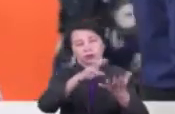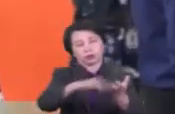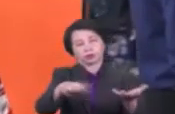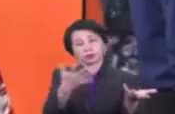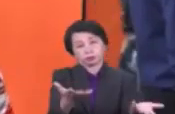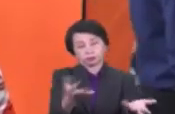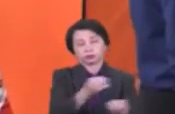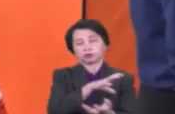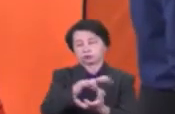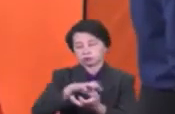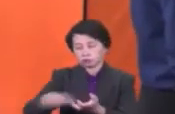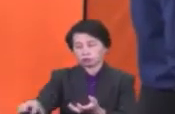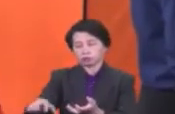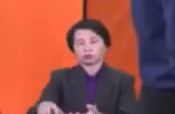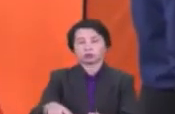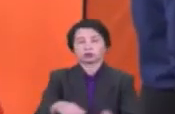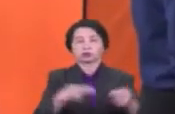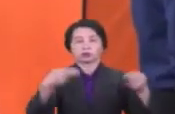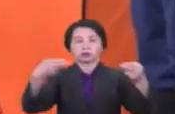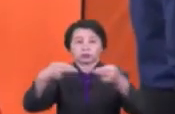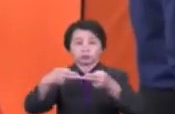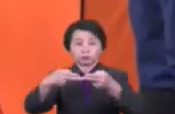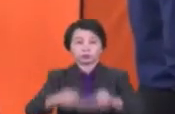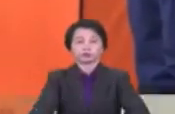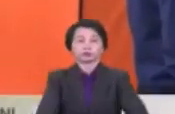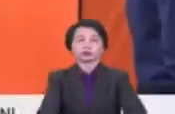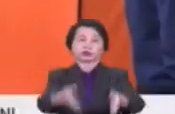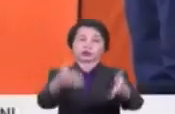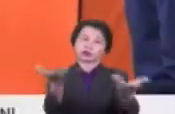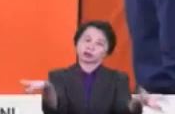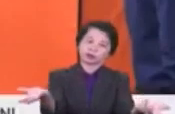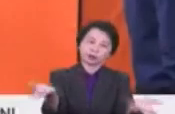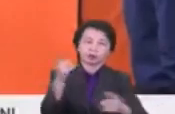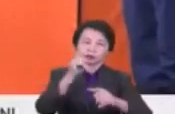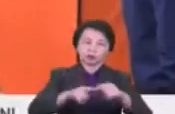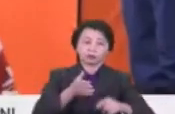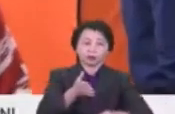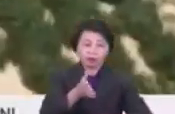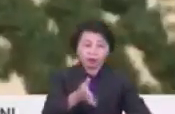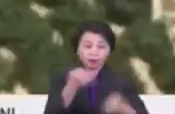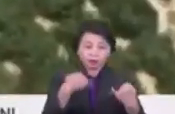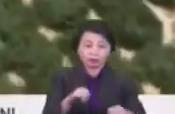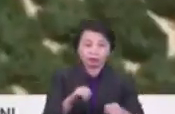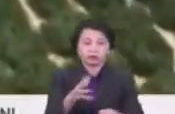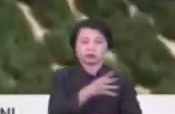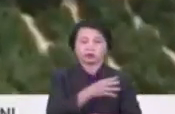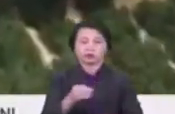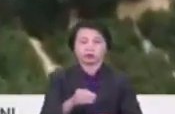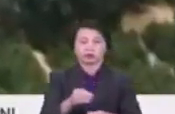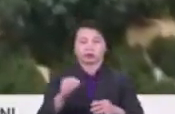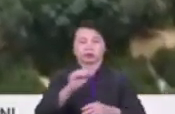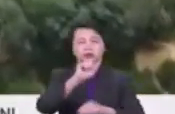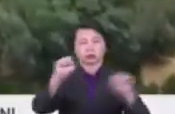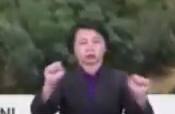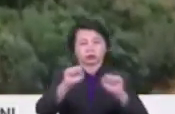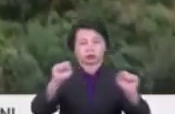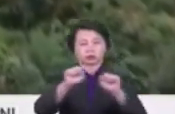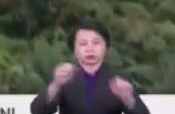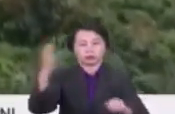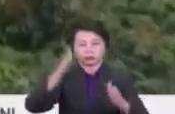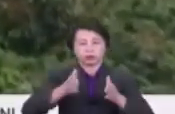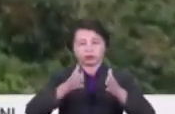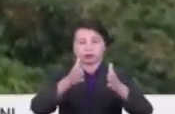juga memusnahkan perhubungan penduduk kampung khususnya di daerah kecil Kemabung. Di mana pada Selasa lalu